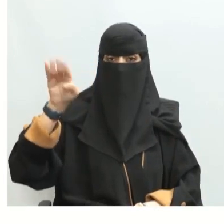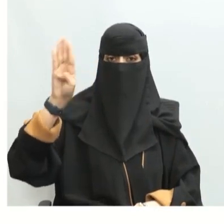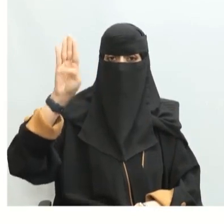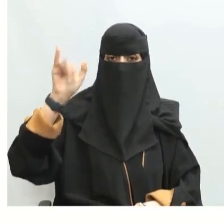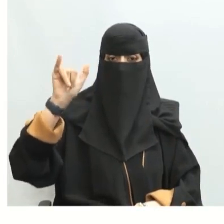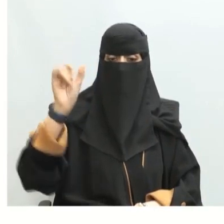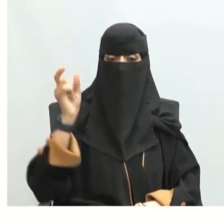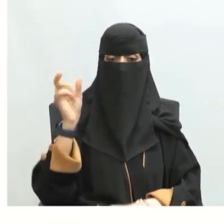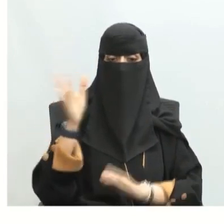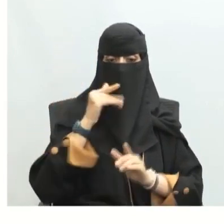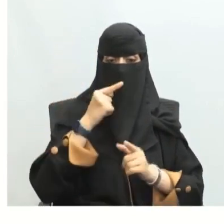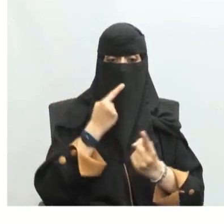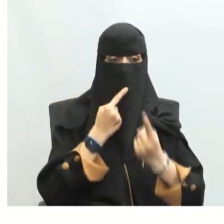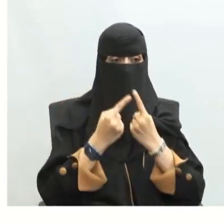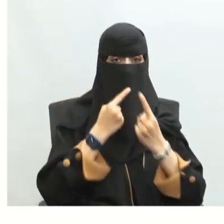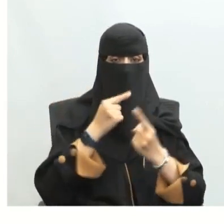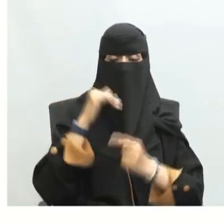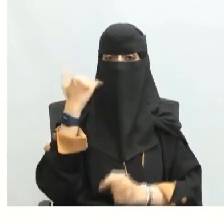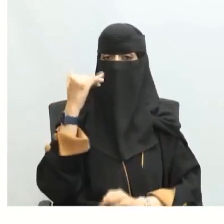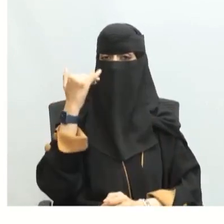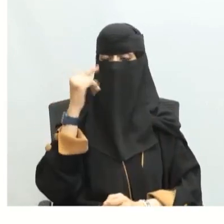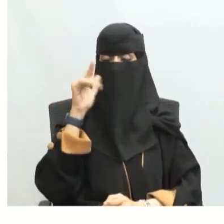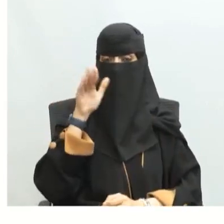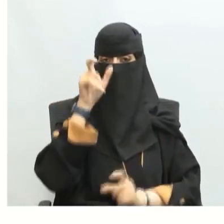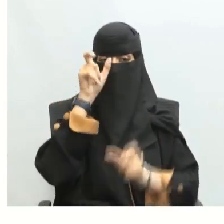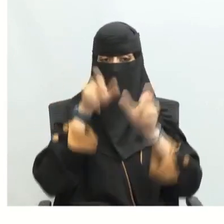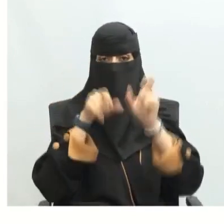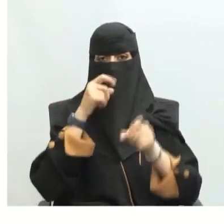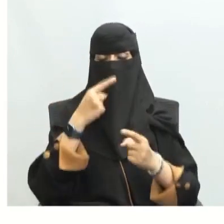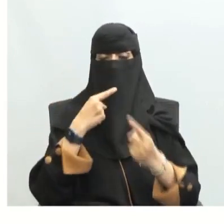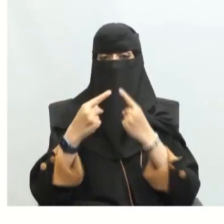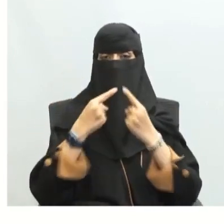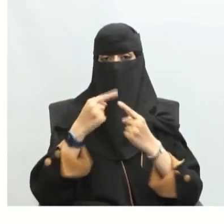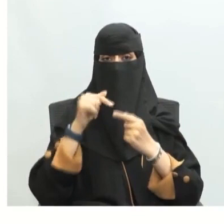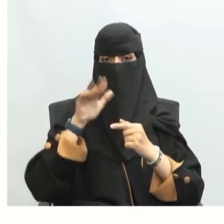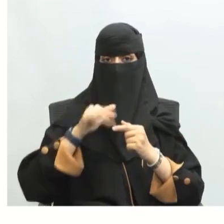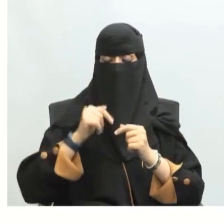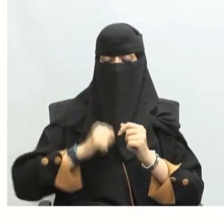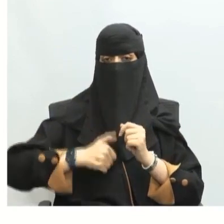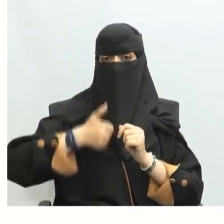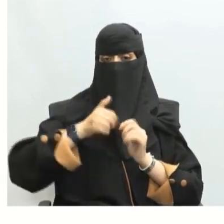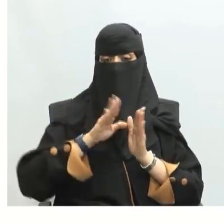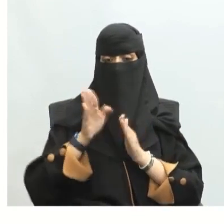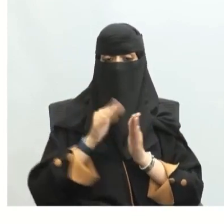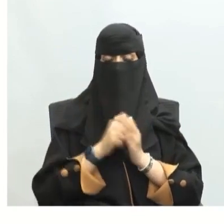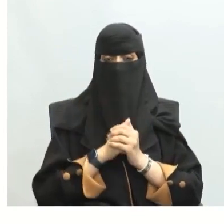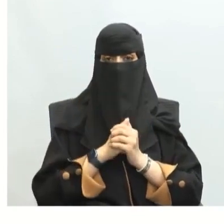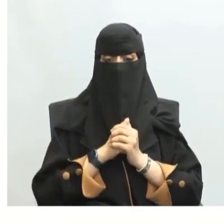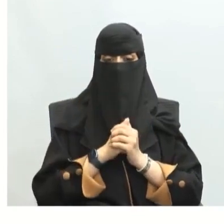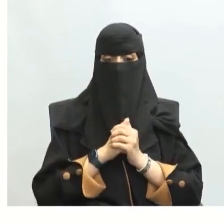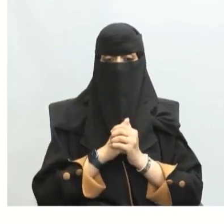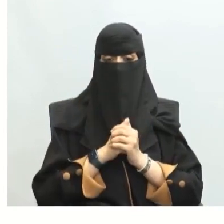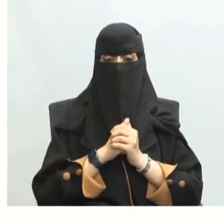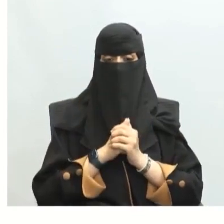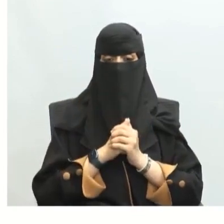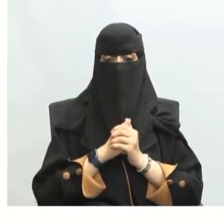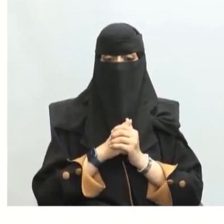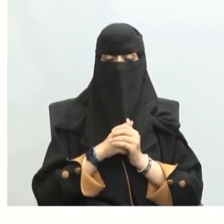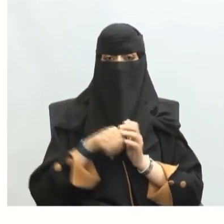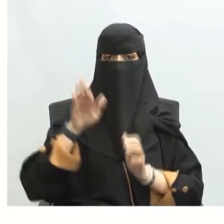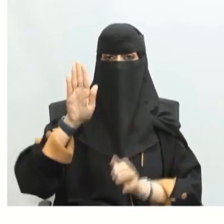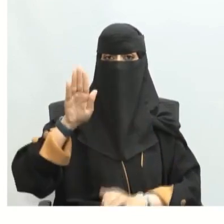تمكين هو برنامج يعزز الحوارات الشبابيه ايضا